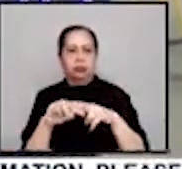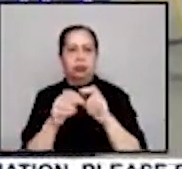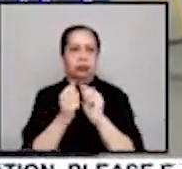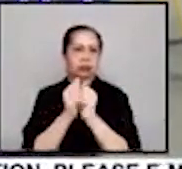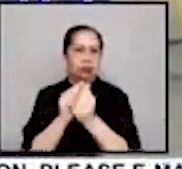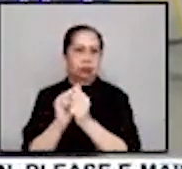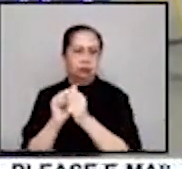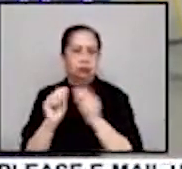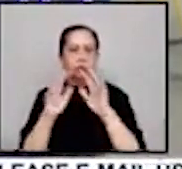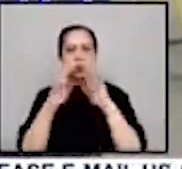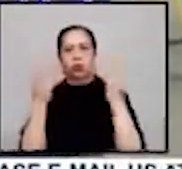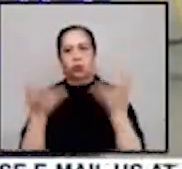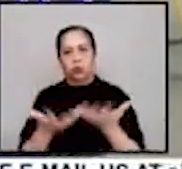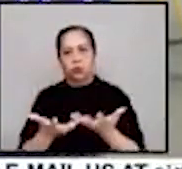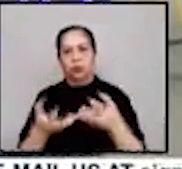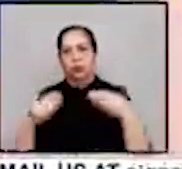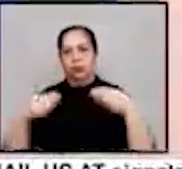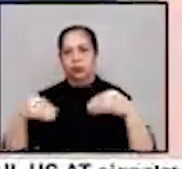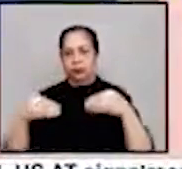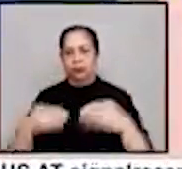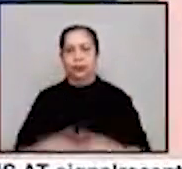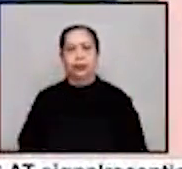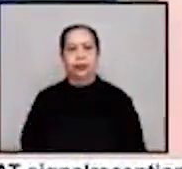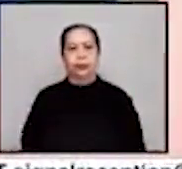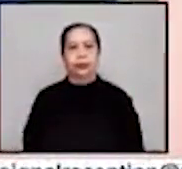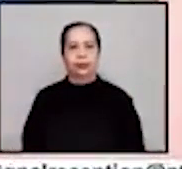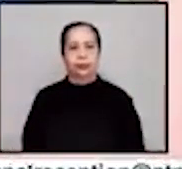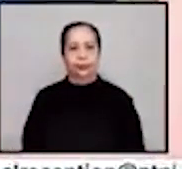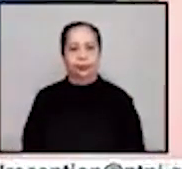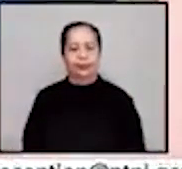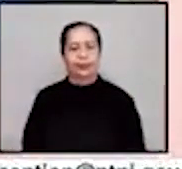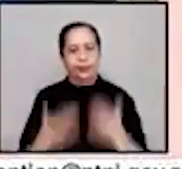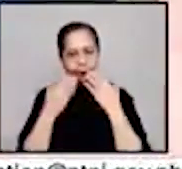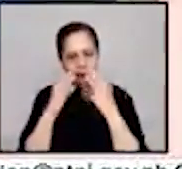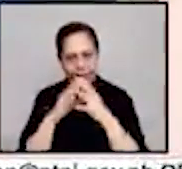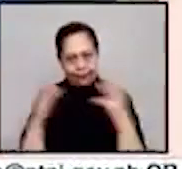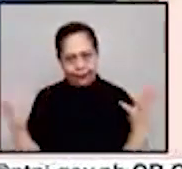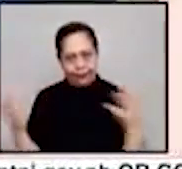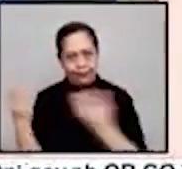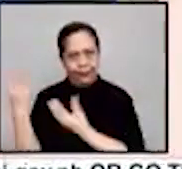world market. Dayan. Maraming salamat sa update, Bernard Haudian.